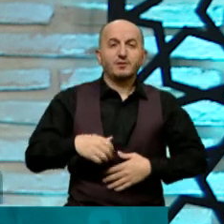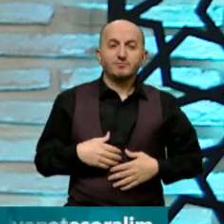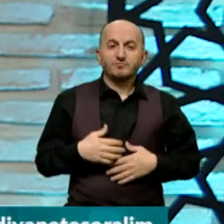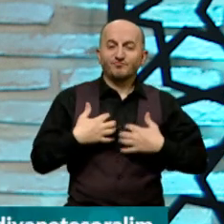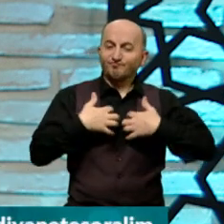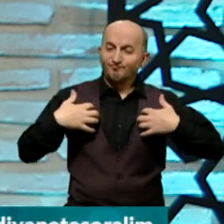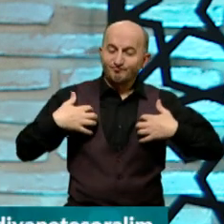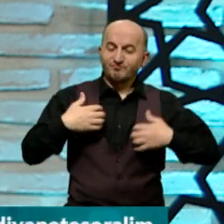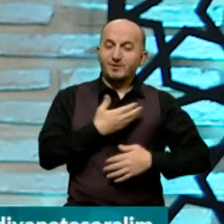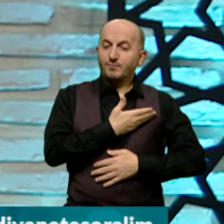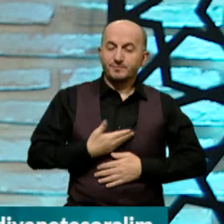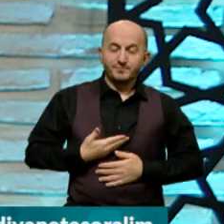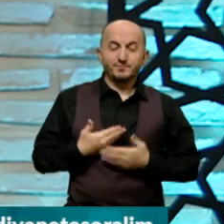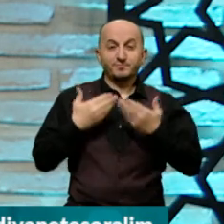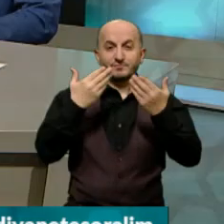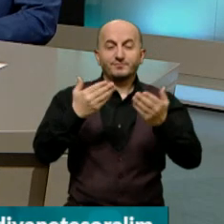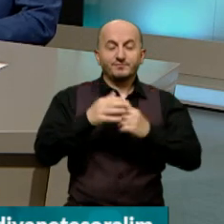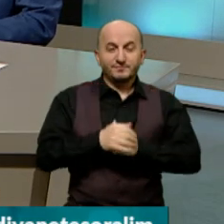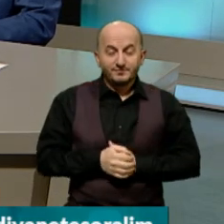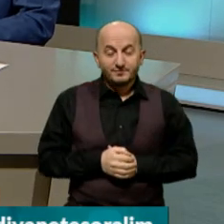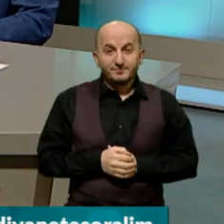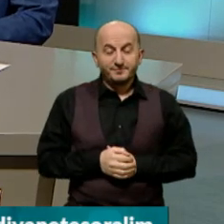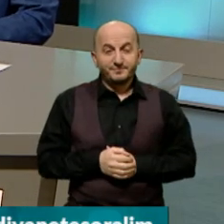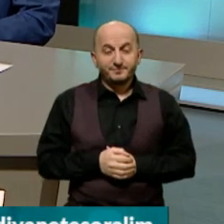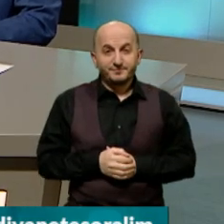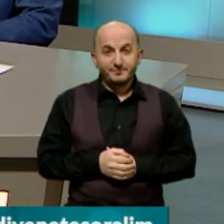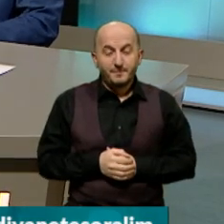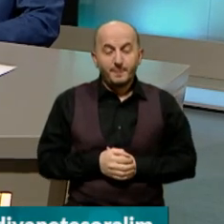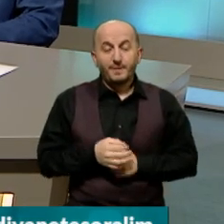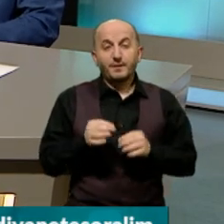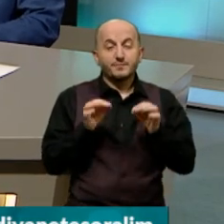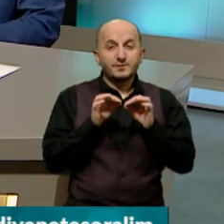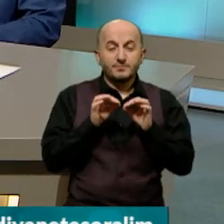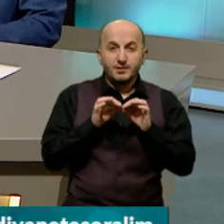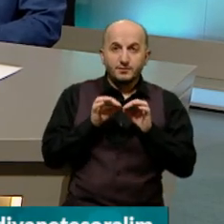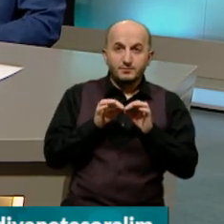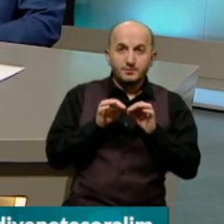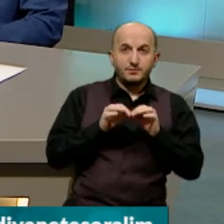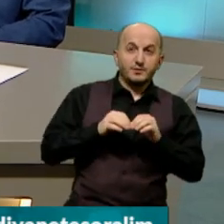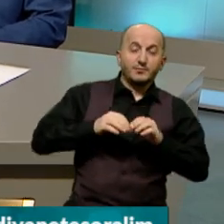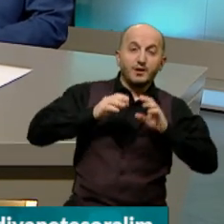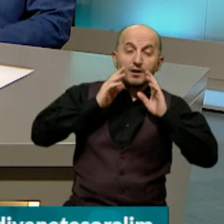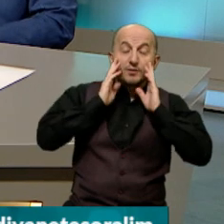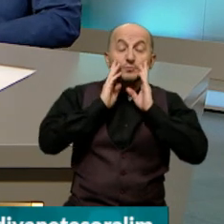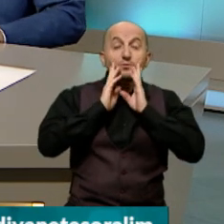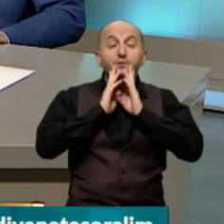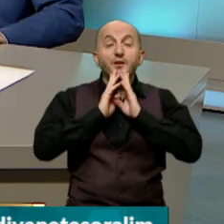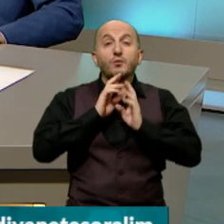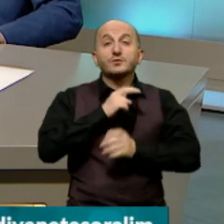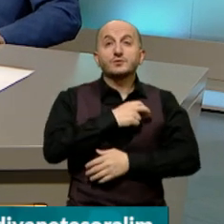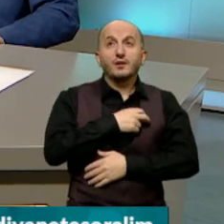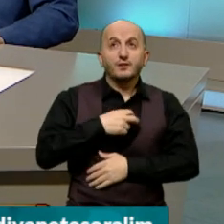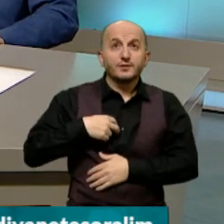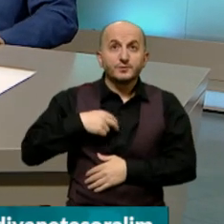da muhabbetlerimizi iletiyoruz. Evet hocam, ne söylersiniz? Bismillahirrahmanirrahim. Elhamdülillah ve salatu ala